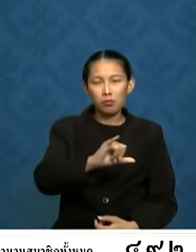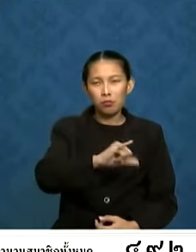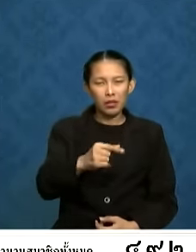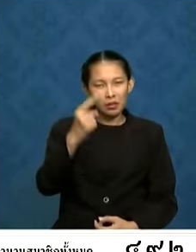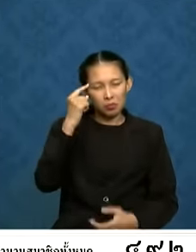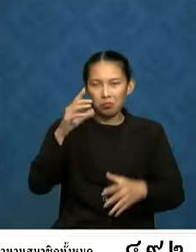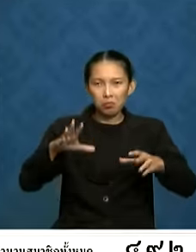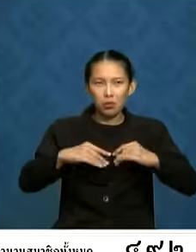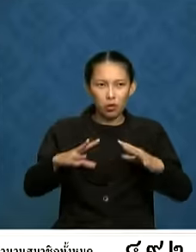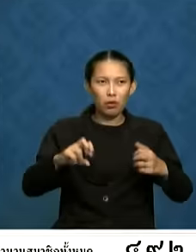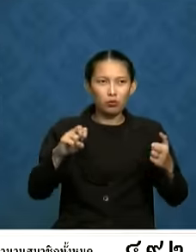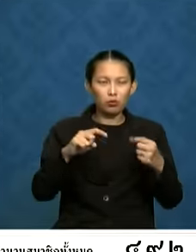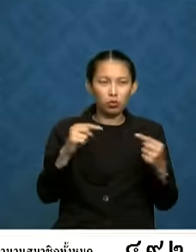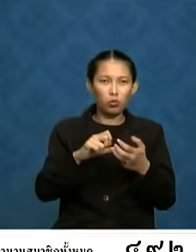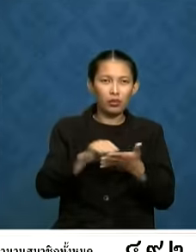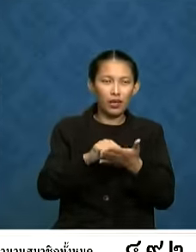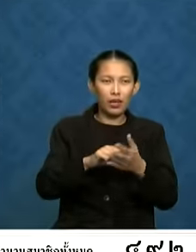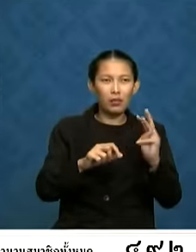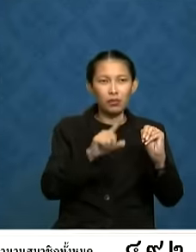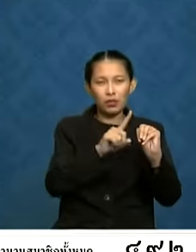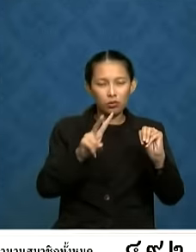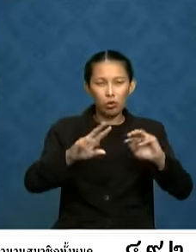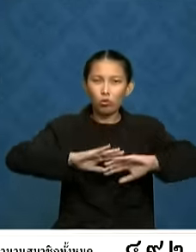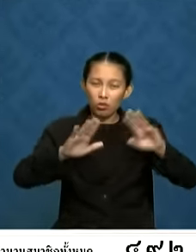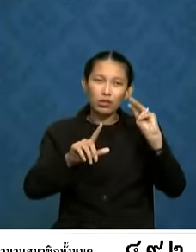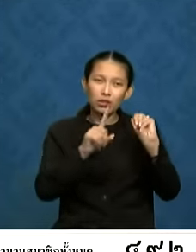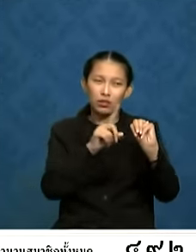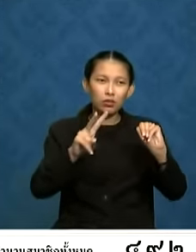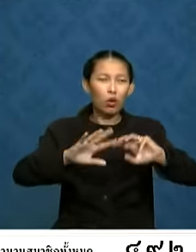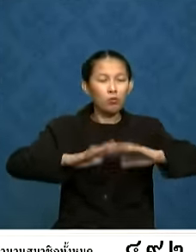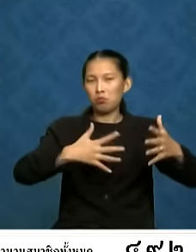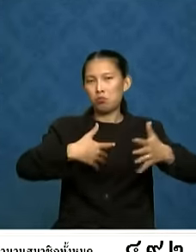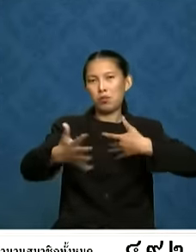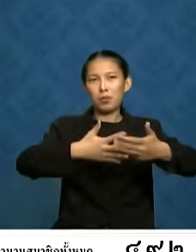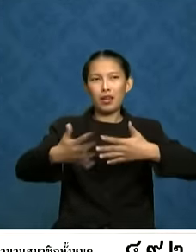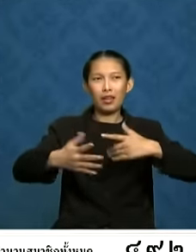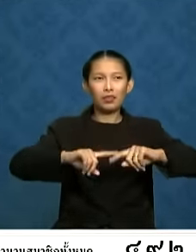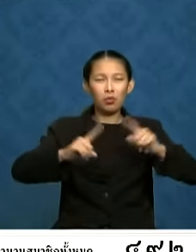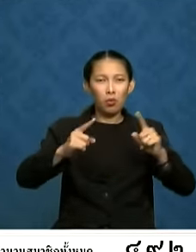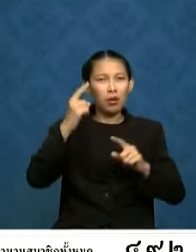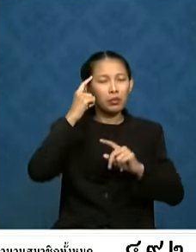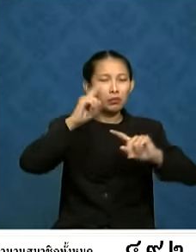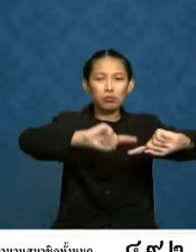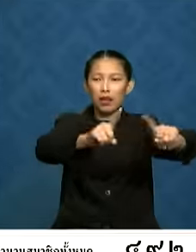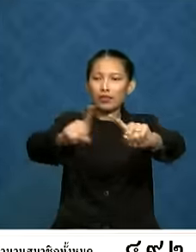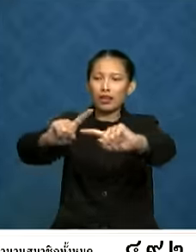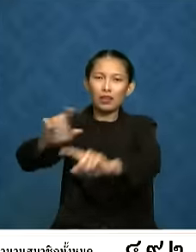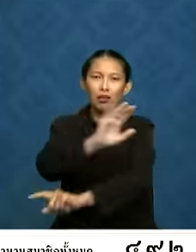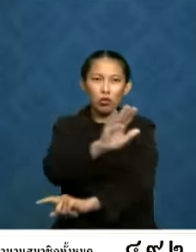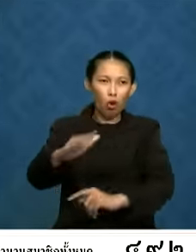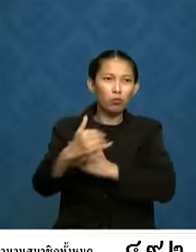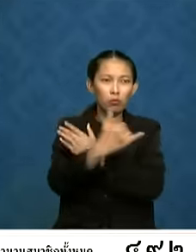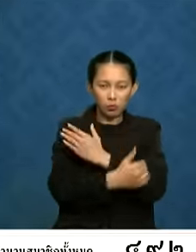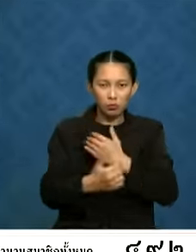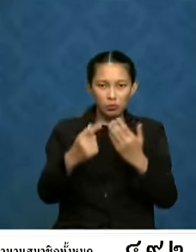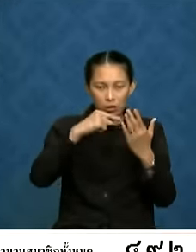เห็นด้วยกับการแก้ไขมาตรา 112จะยกเลิกมาตรา 112ท่านอาจจะไม่เห็นด้วยไม่เป็นไรมันเป็นความเห็นที่แตกต่างกันได้ประเทศนี้อยู่